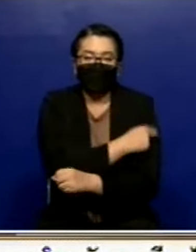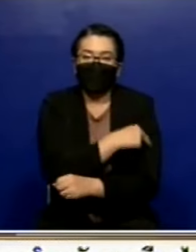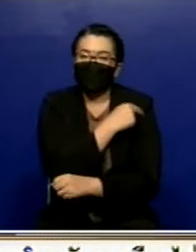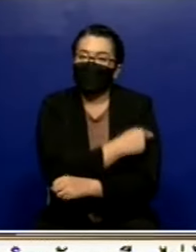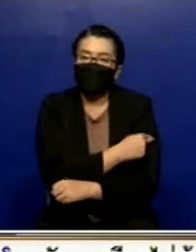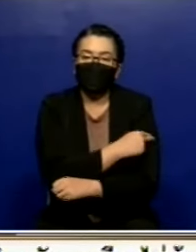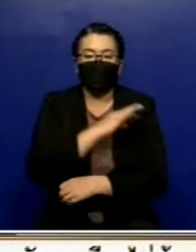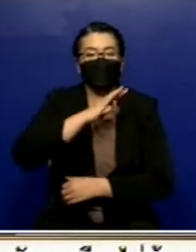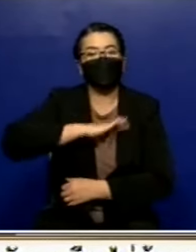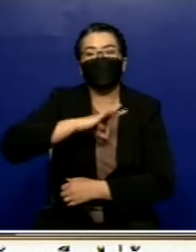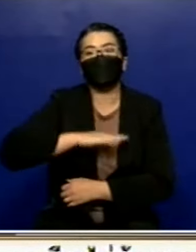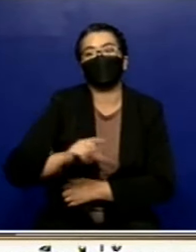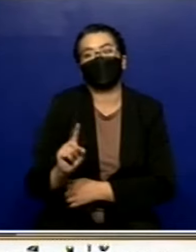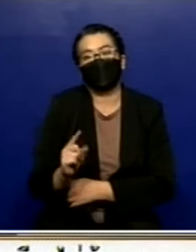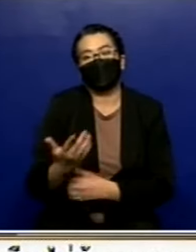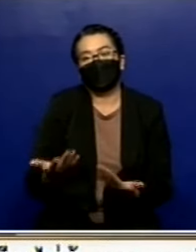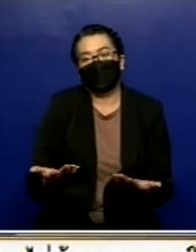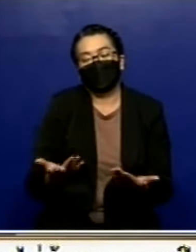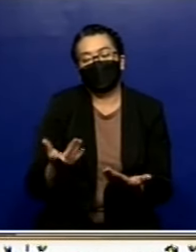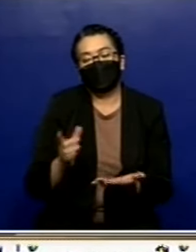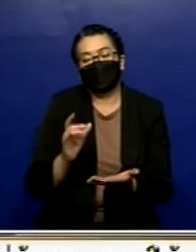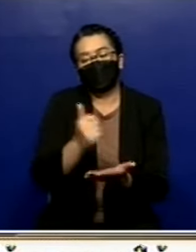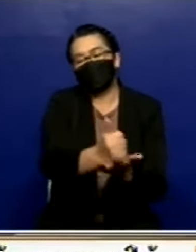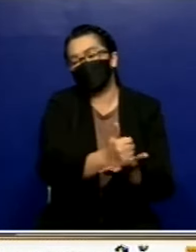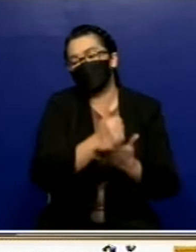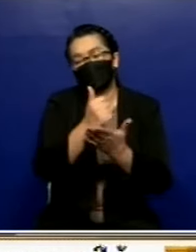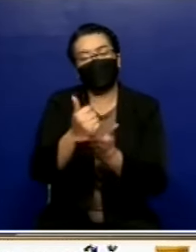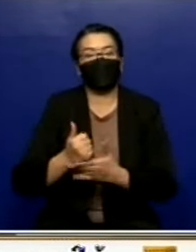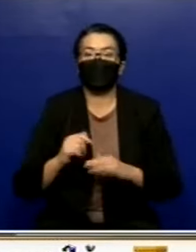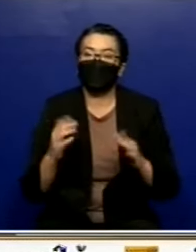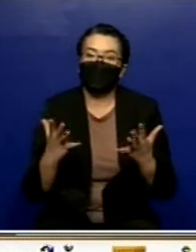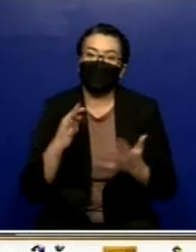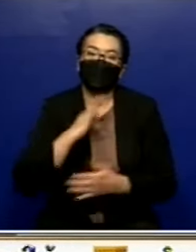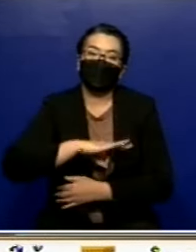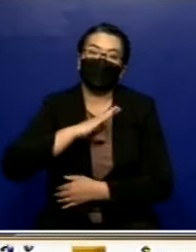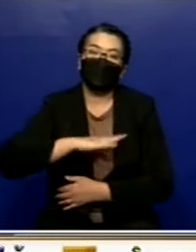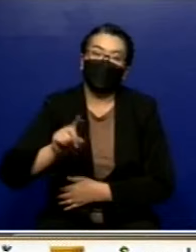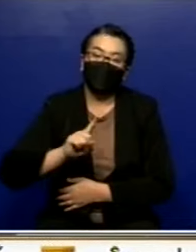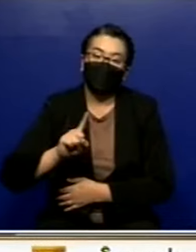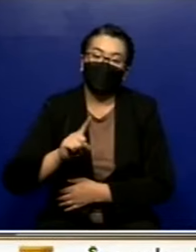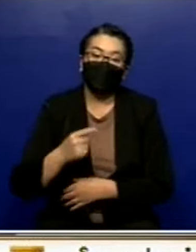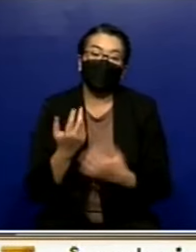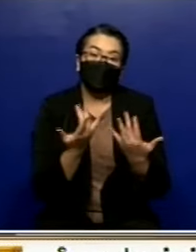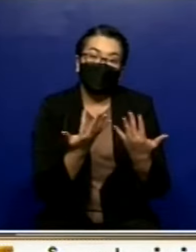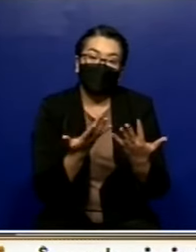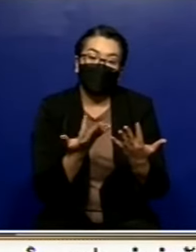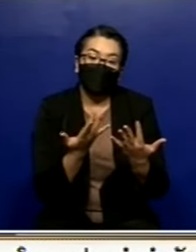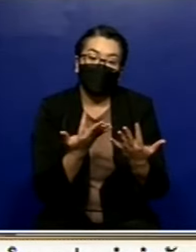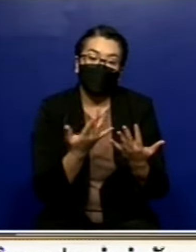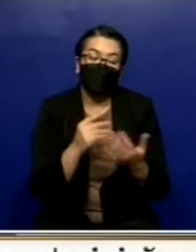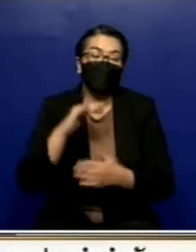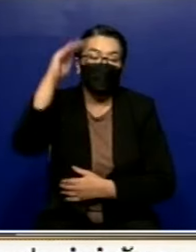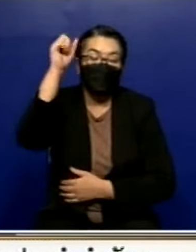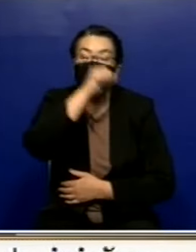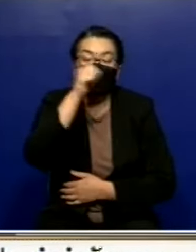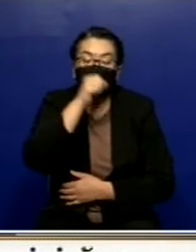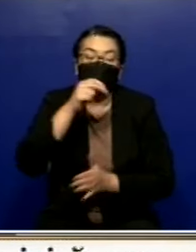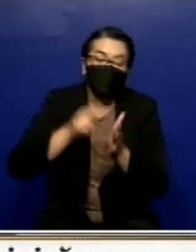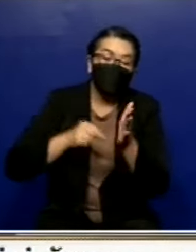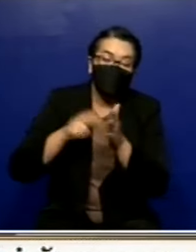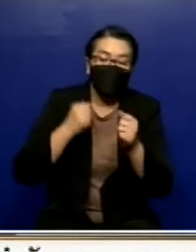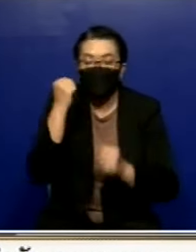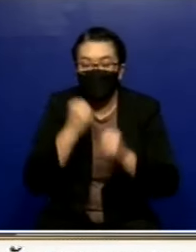จะมีความรู้สึกอย่ไรกับสิที่เจอหรอจะต้องอาศัยพี่ตูลมาวงรอบประเทศอสัครั้งหนึ่ง